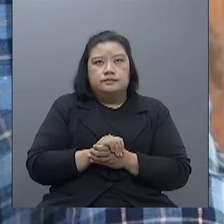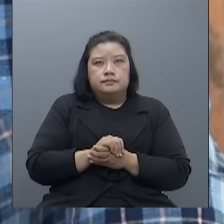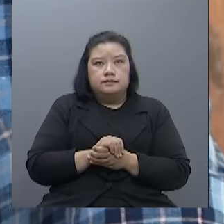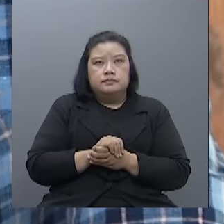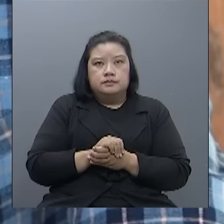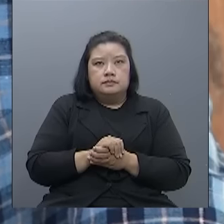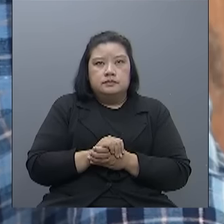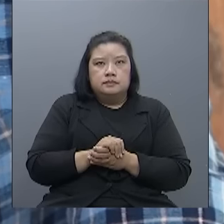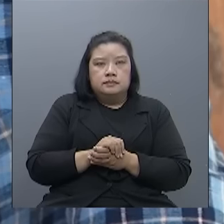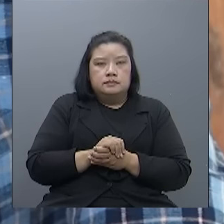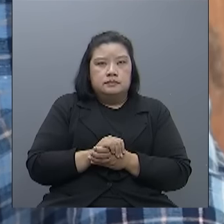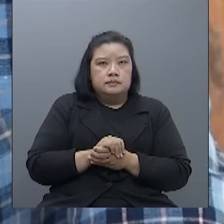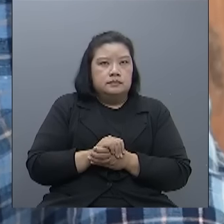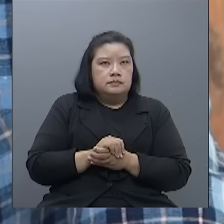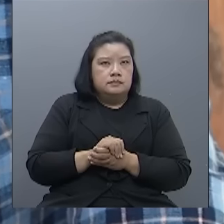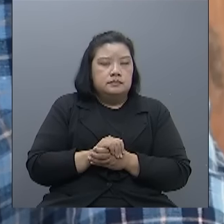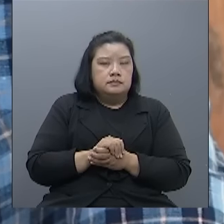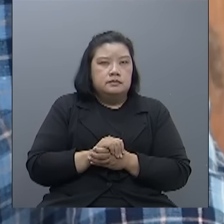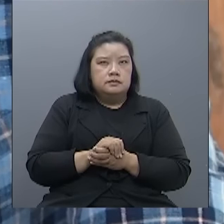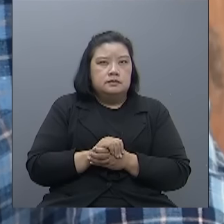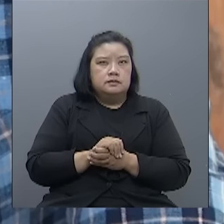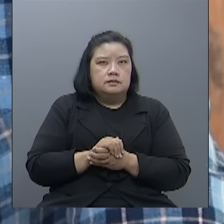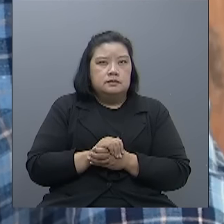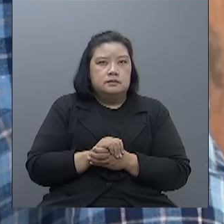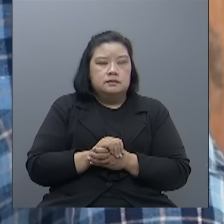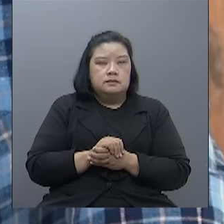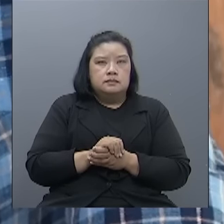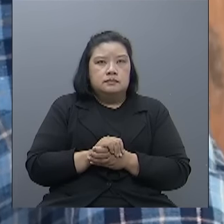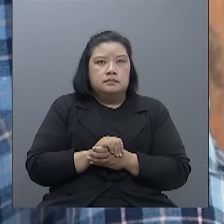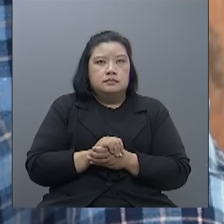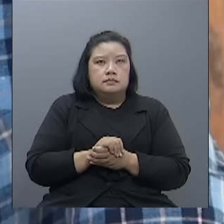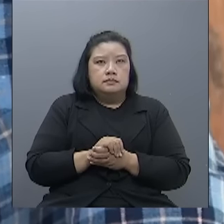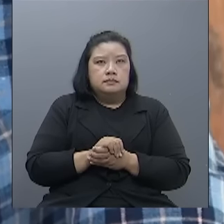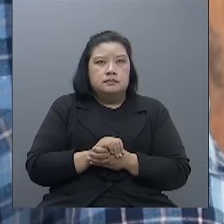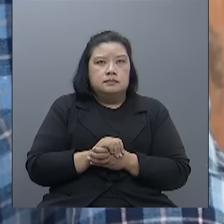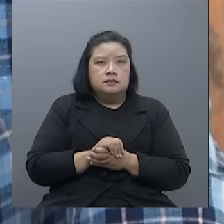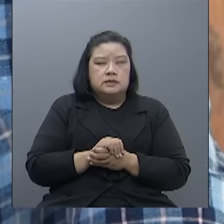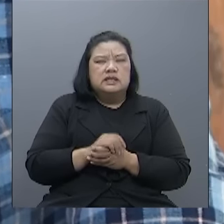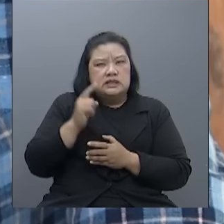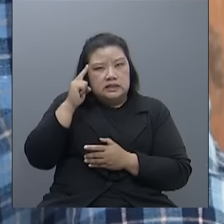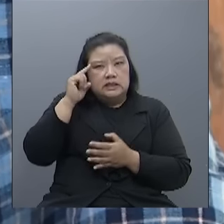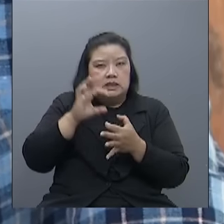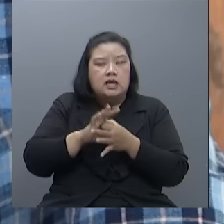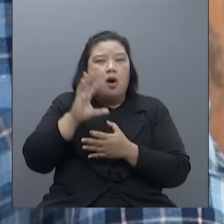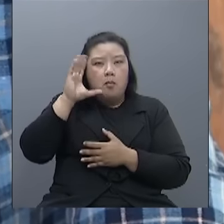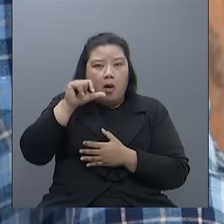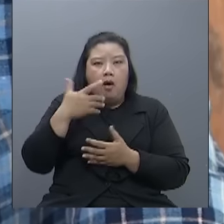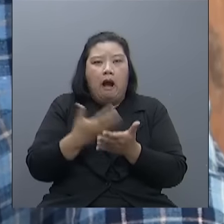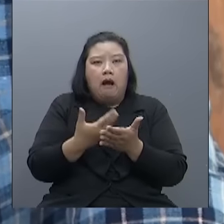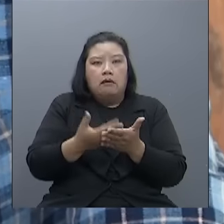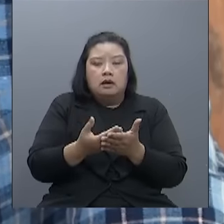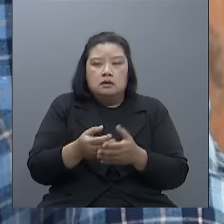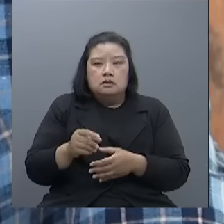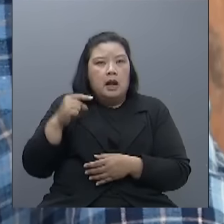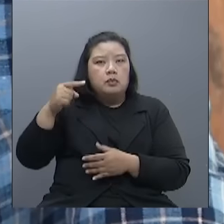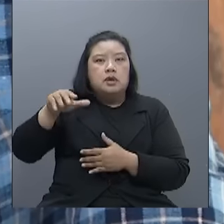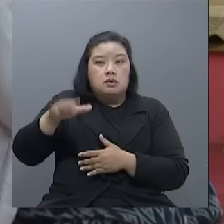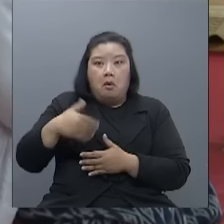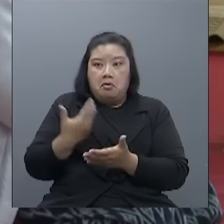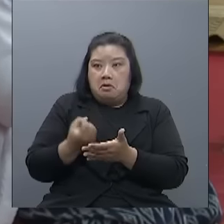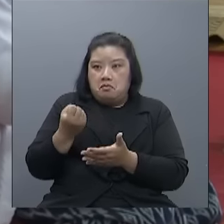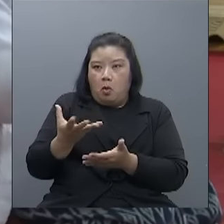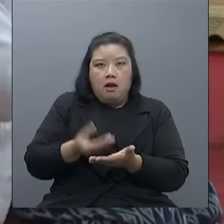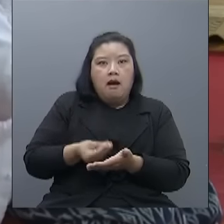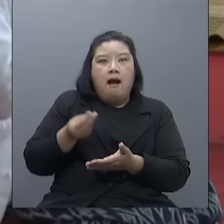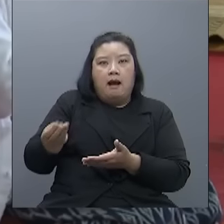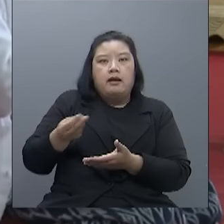เกือบล้าน แต่ว่าก็เป็นก็คือให้น้องมากกว่า อาจจะเป็นอย่างนั้นเป็นน้อยใจให้น้องมากกว่า